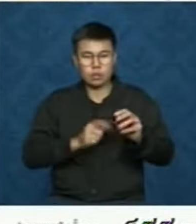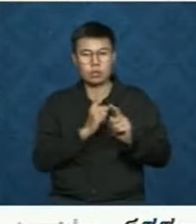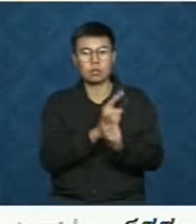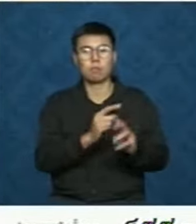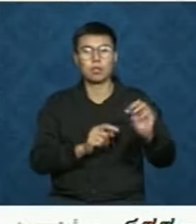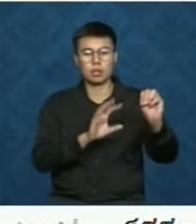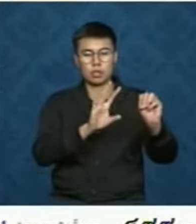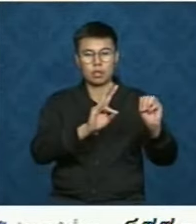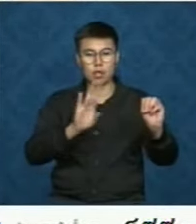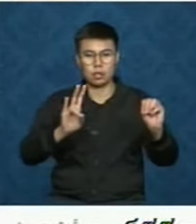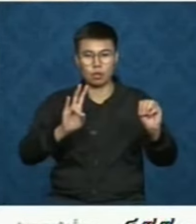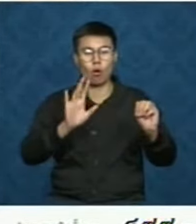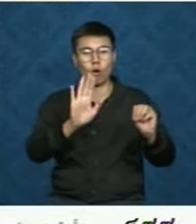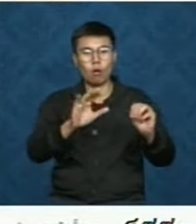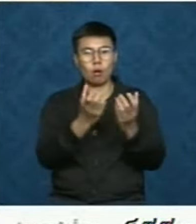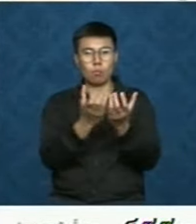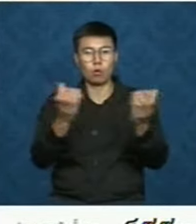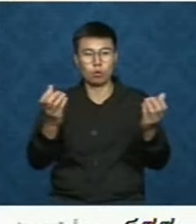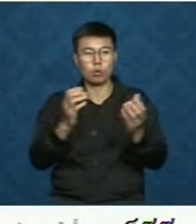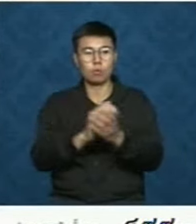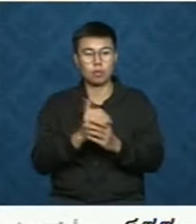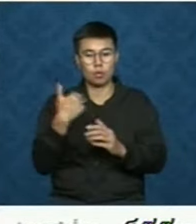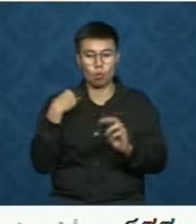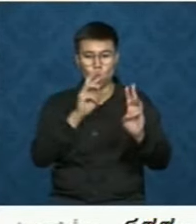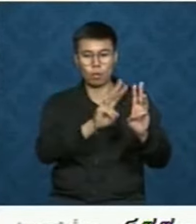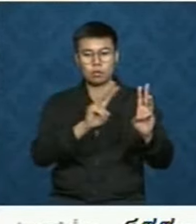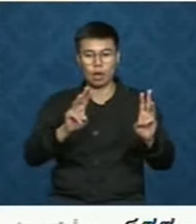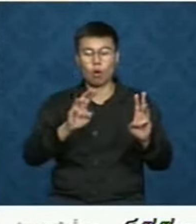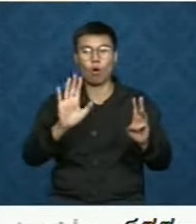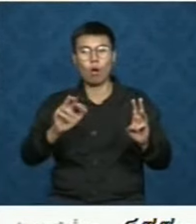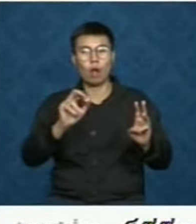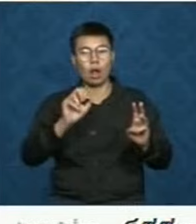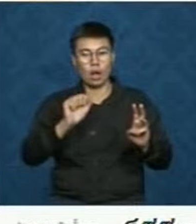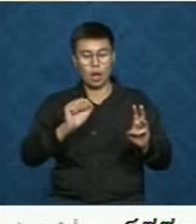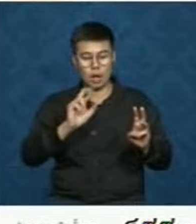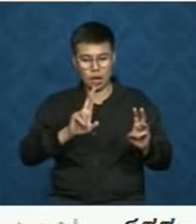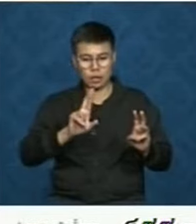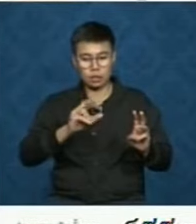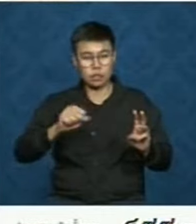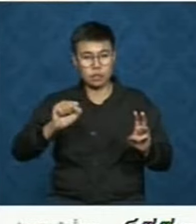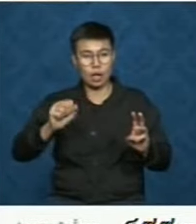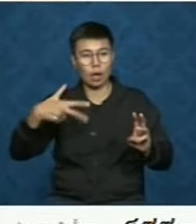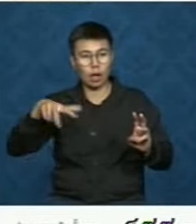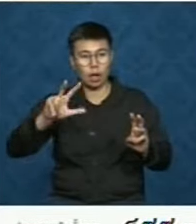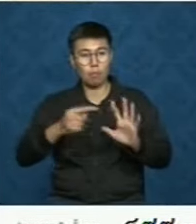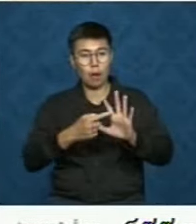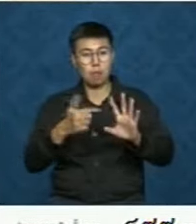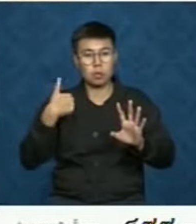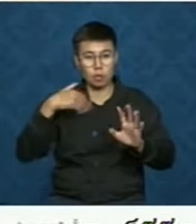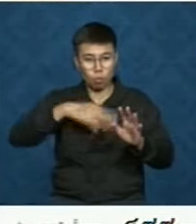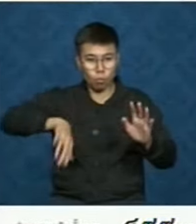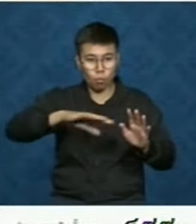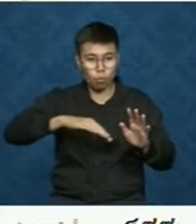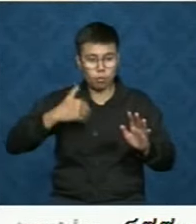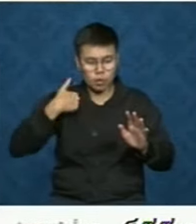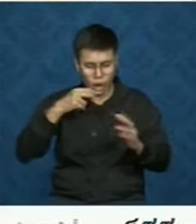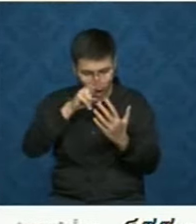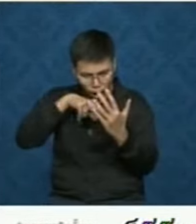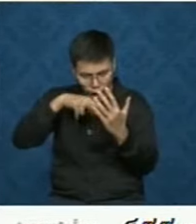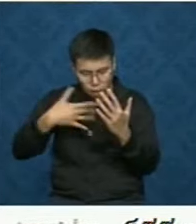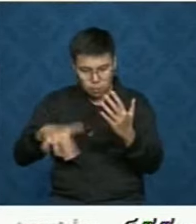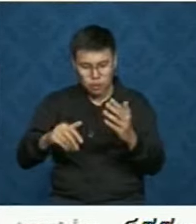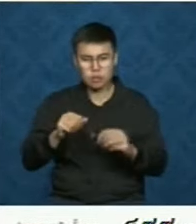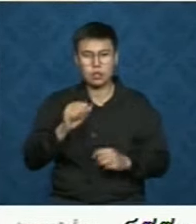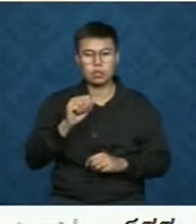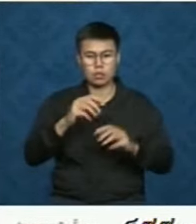77ของรัฐธรรมนูญที่เว็บไซต์สภาเปิดทั้งหมดเนี่ยมีทั้งหมด 7ร่างด้วยกันผมก็ต้องถามท่านประธานครับว่า